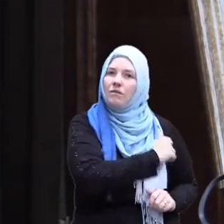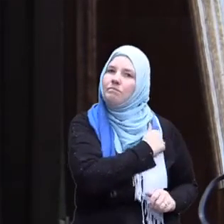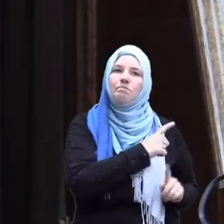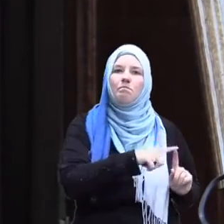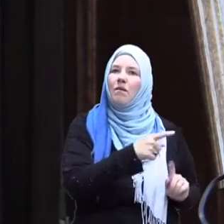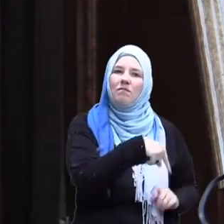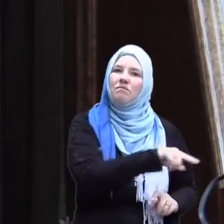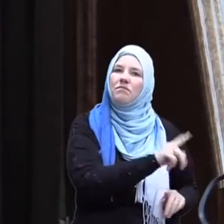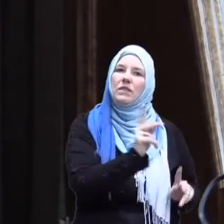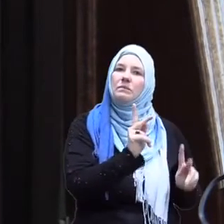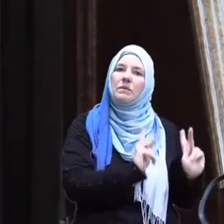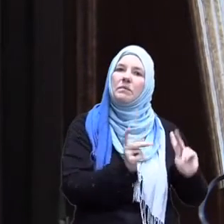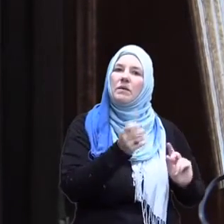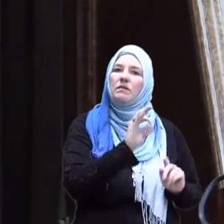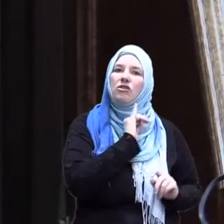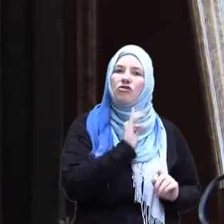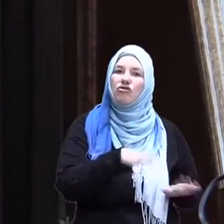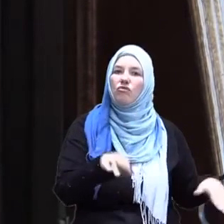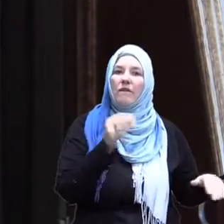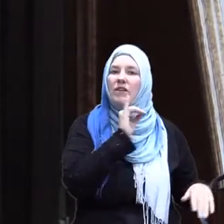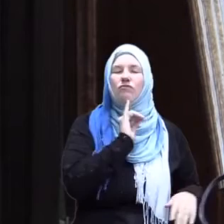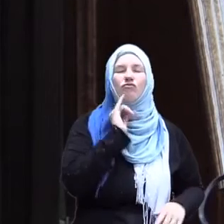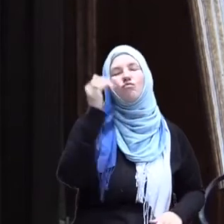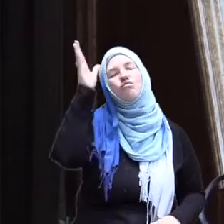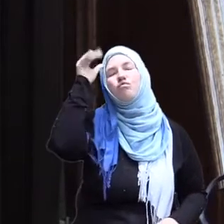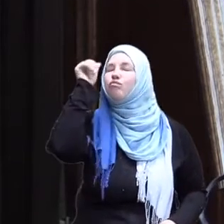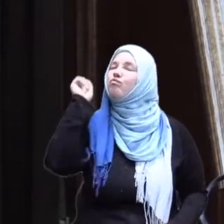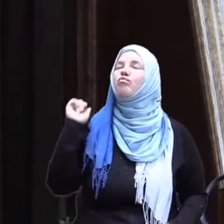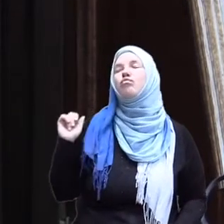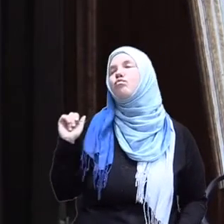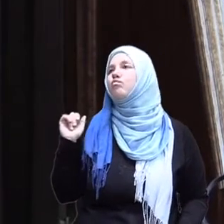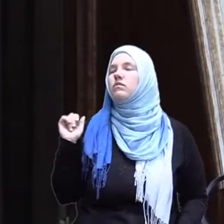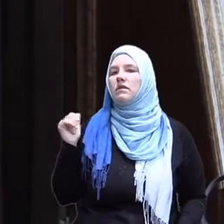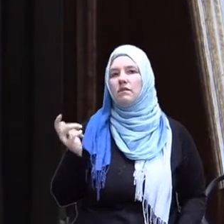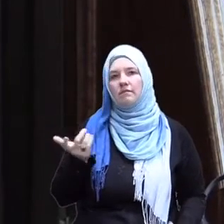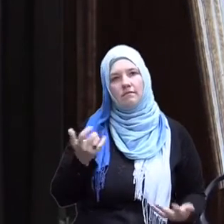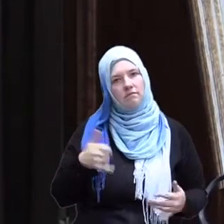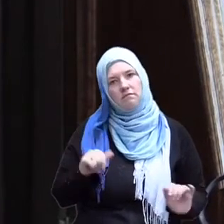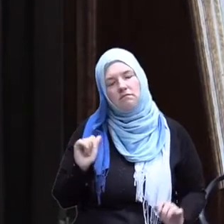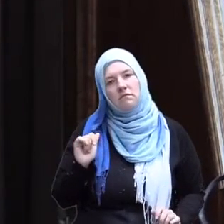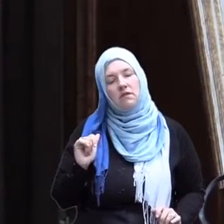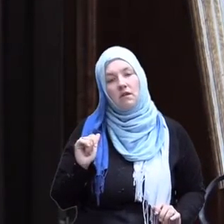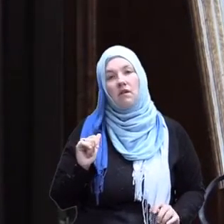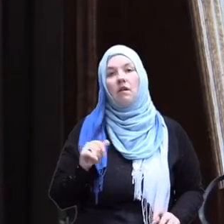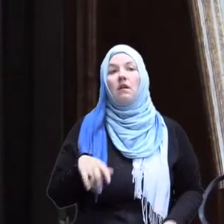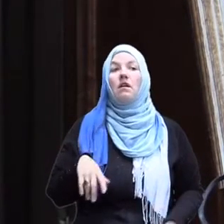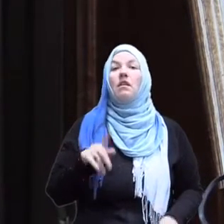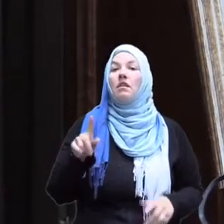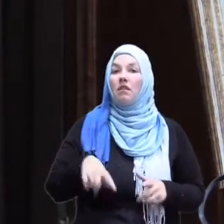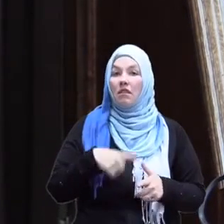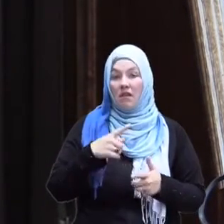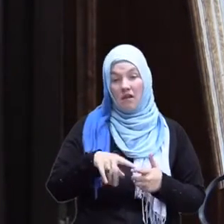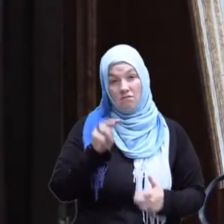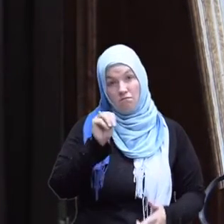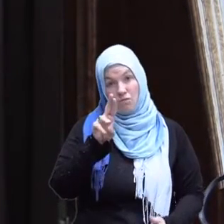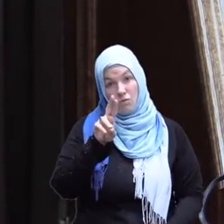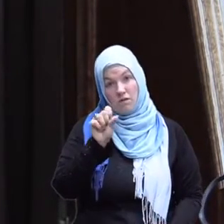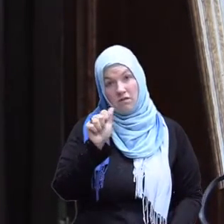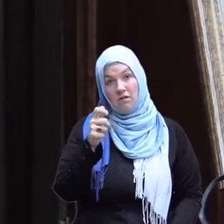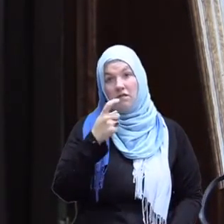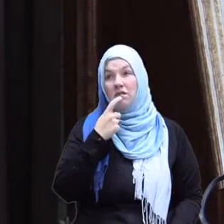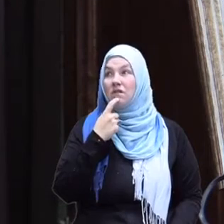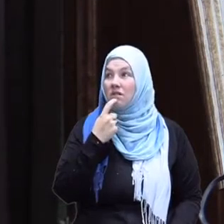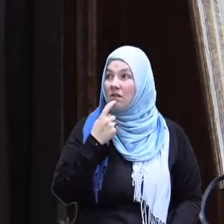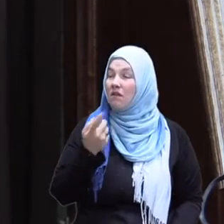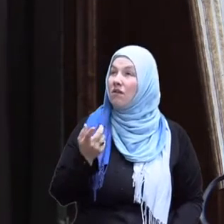أفتطمعون أي يؤمنوا لكم. Do you really still have hope that they would deal with